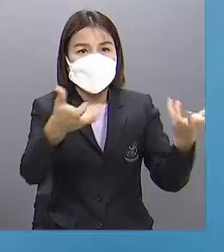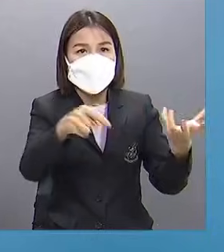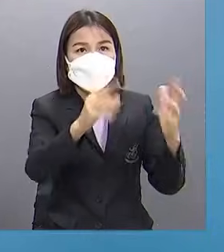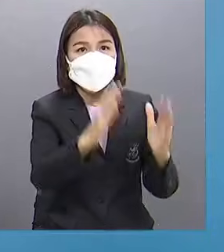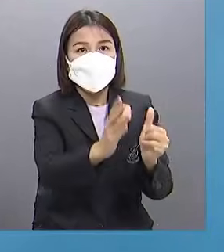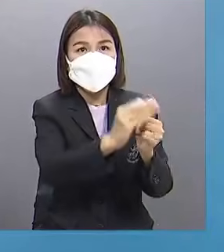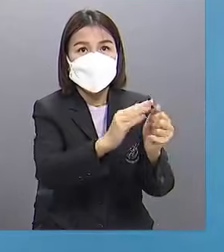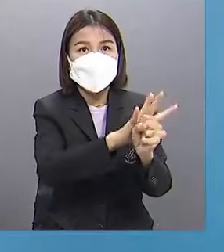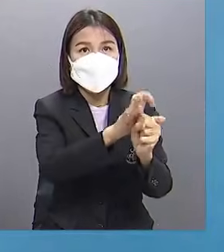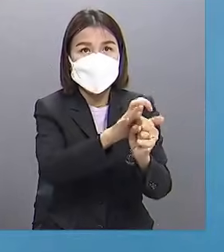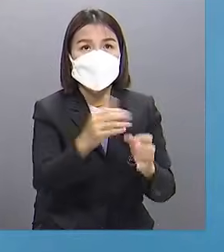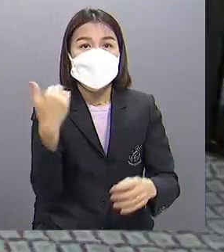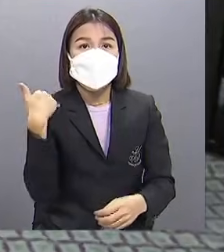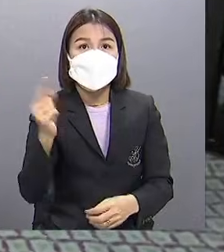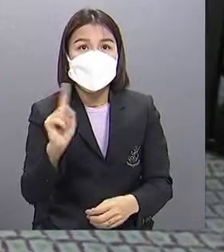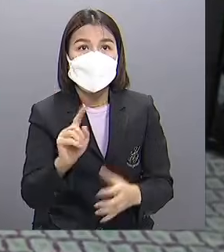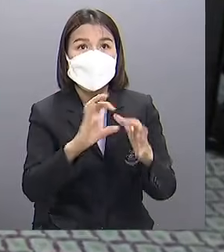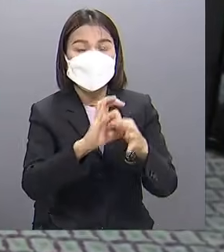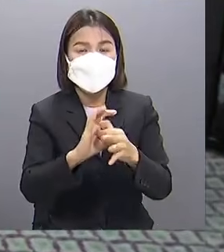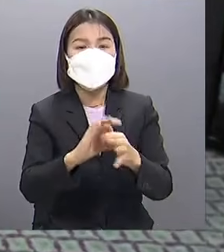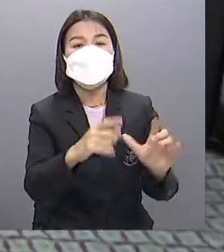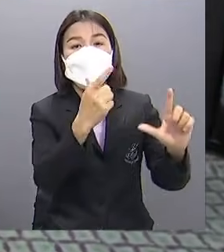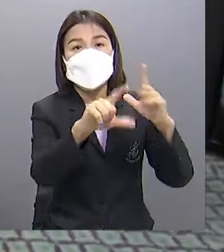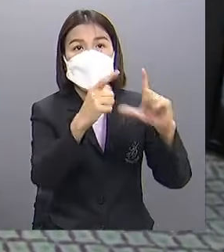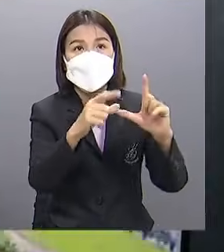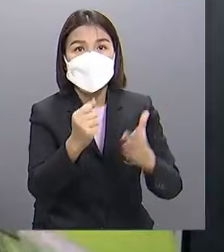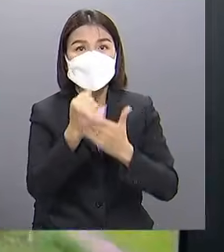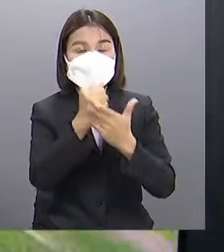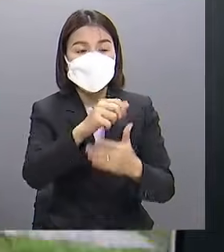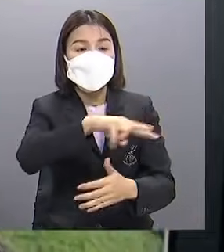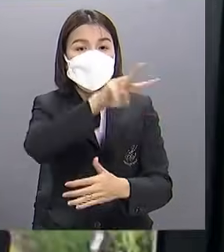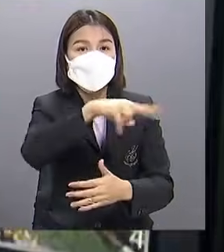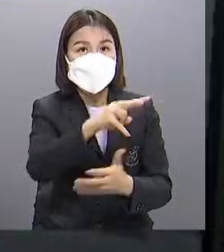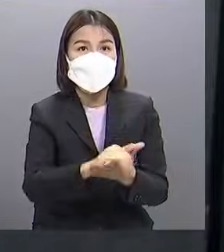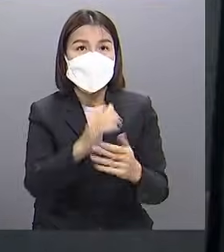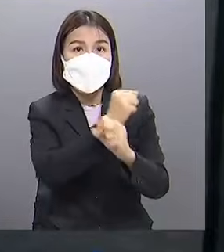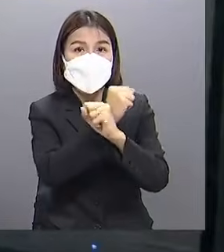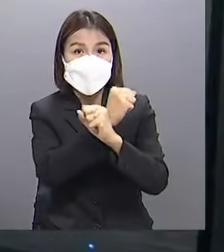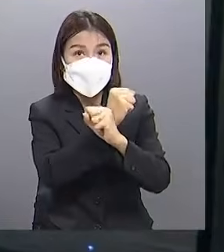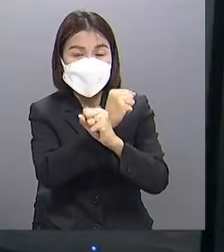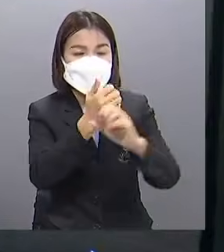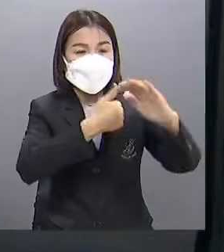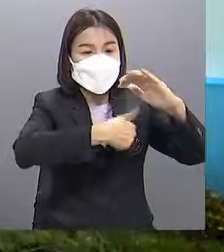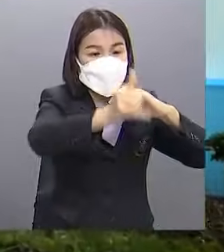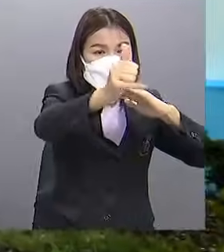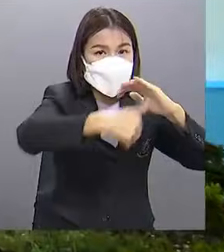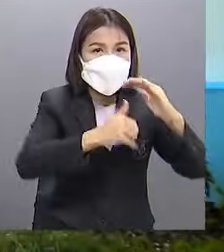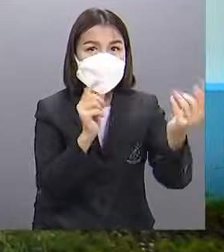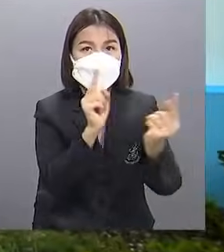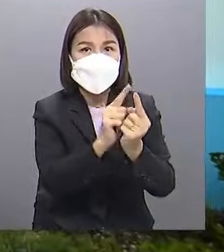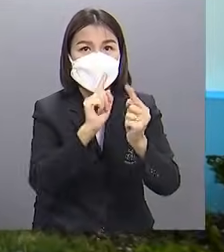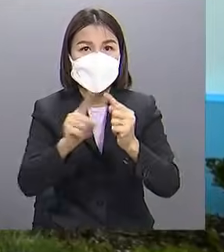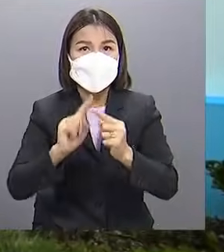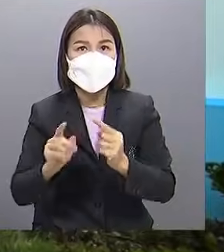น LINE มาใช้ในการดูแลผู้ป่วยเพื่อลดการสัมผัสและลดการแพร่ระบาดโรงพยาบาลสนามแห่